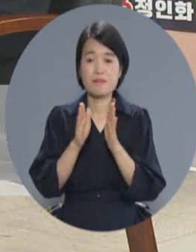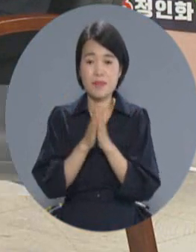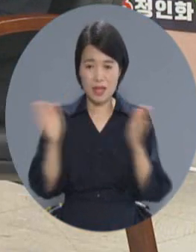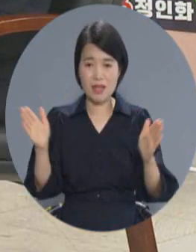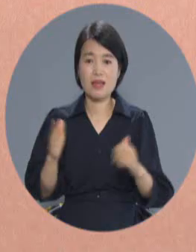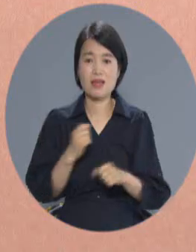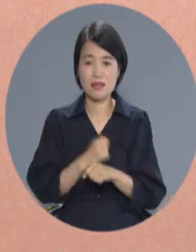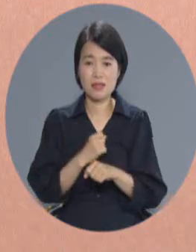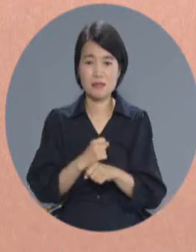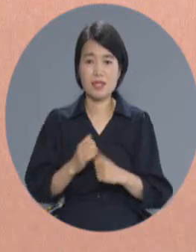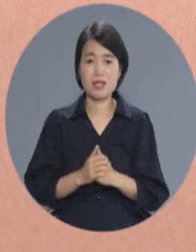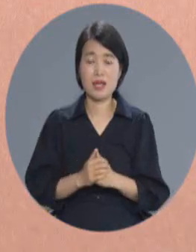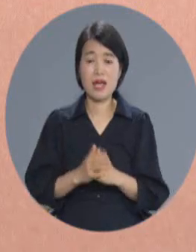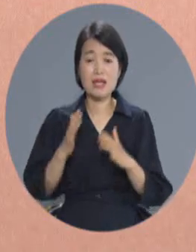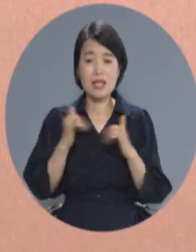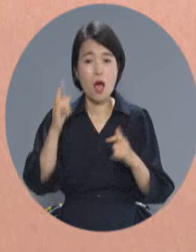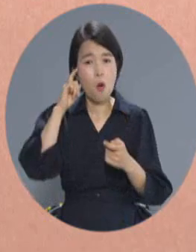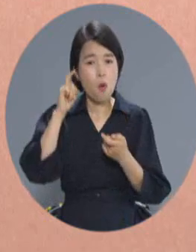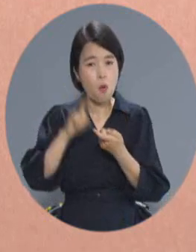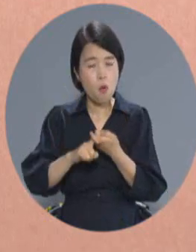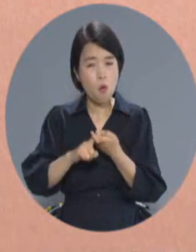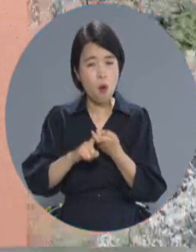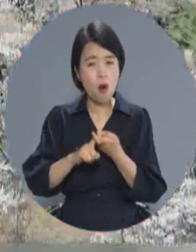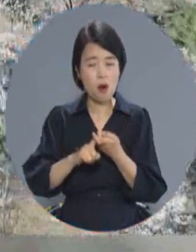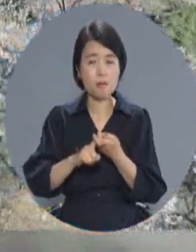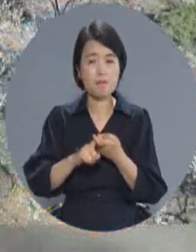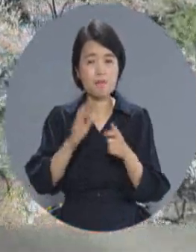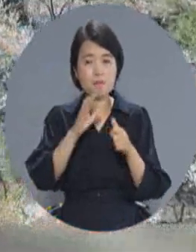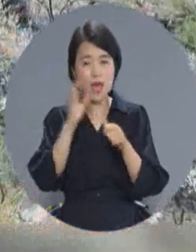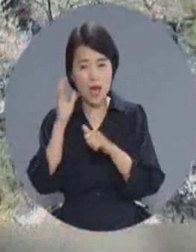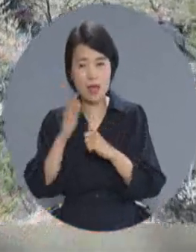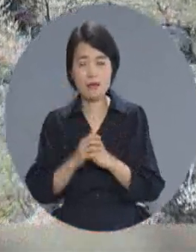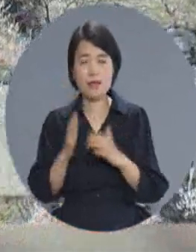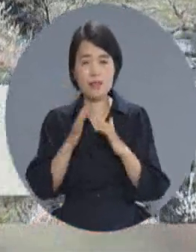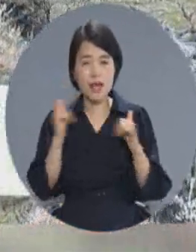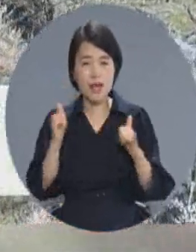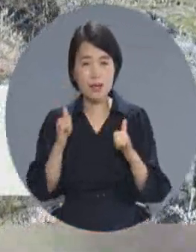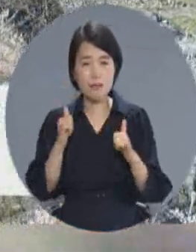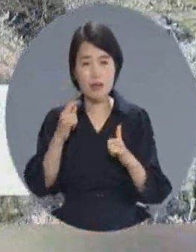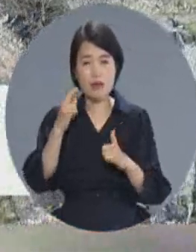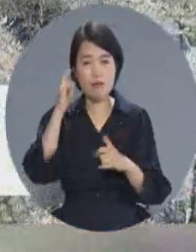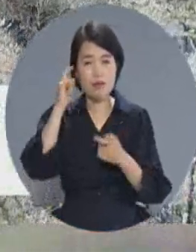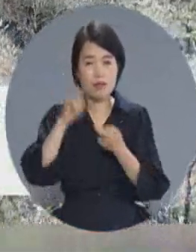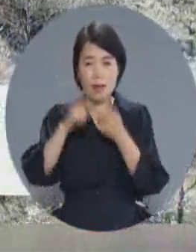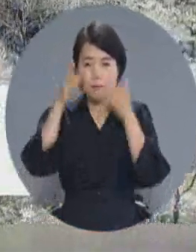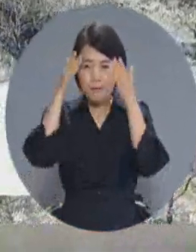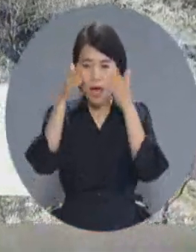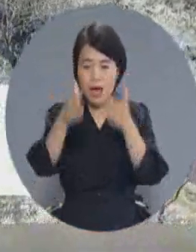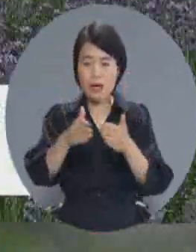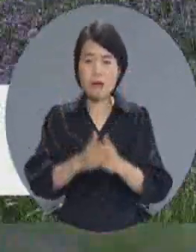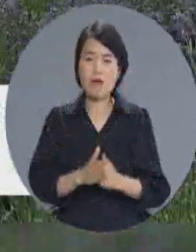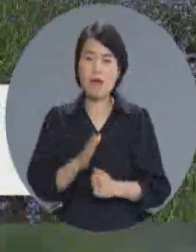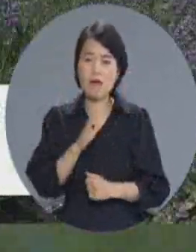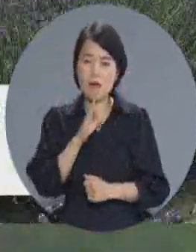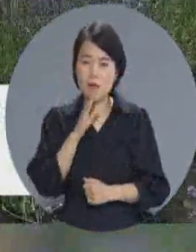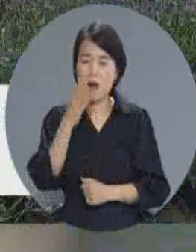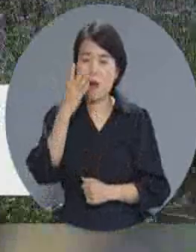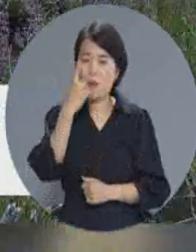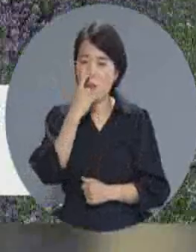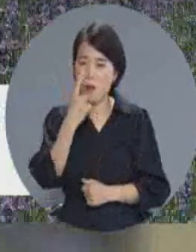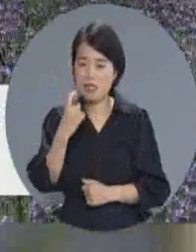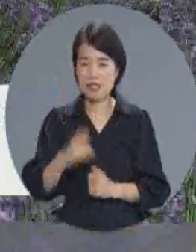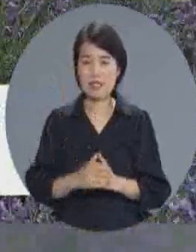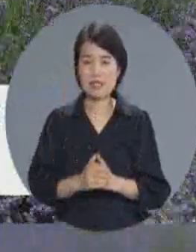열어가겠습니다. 사람들의 호기심을 자극하고 사람들의 이목을 집중시키는 정말 멋진